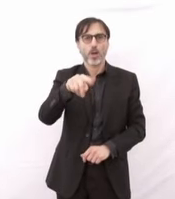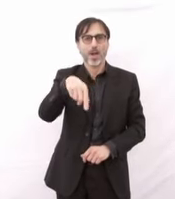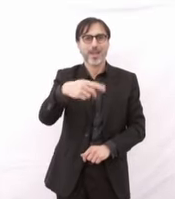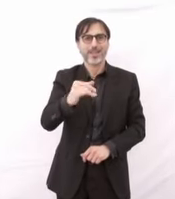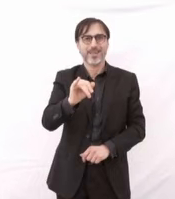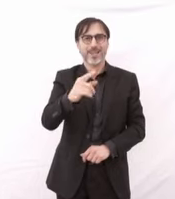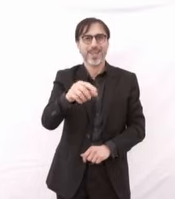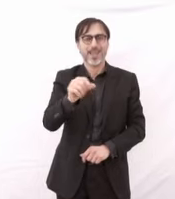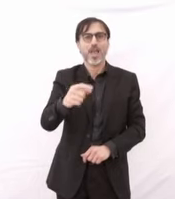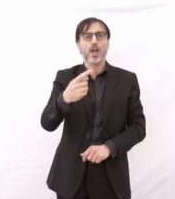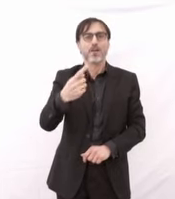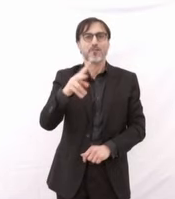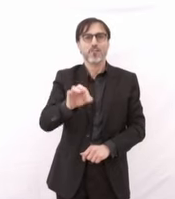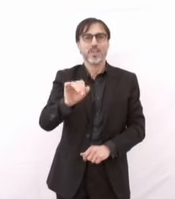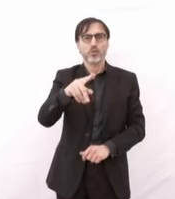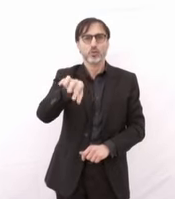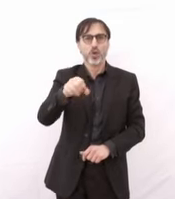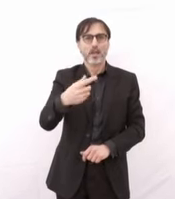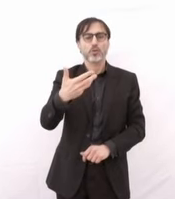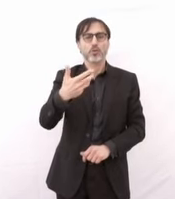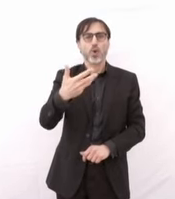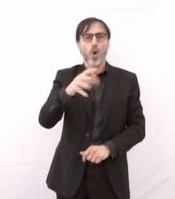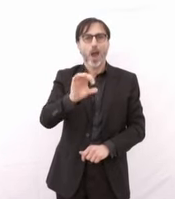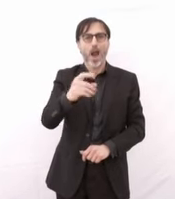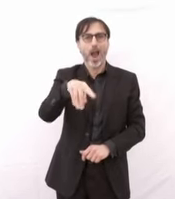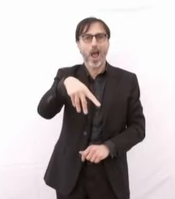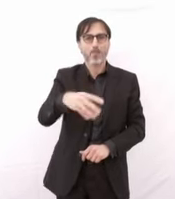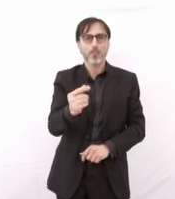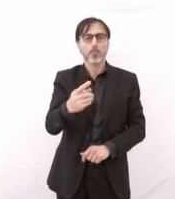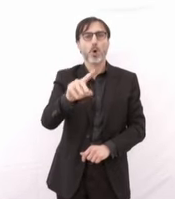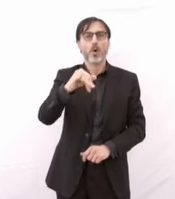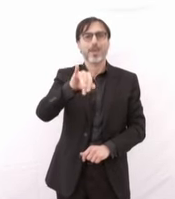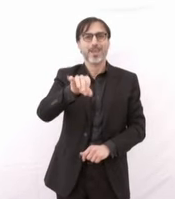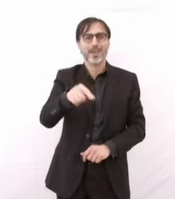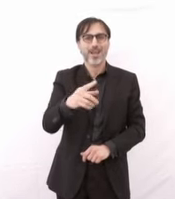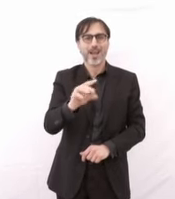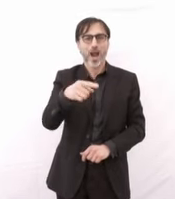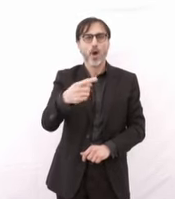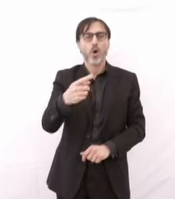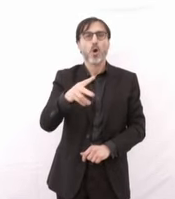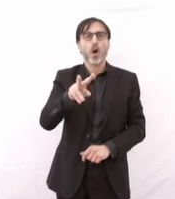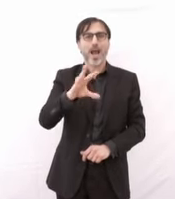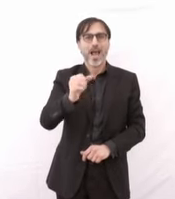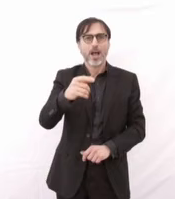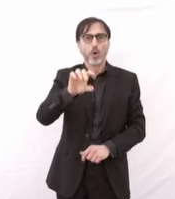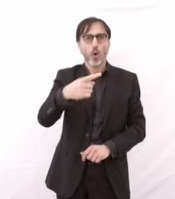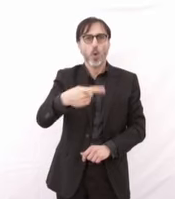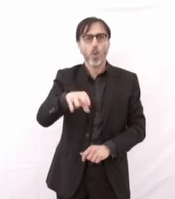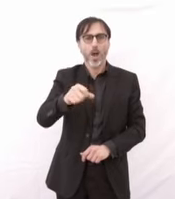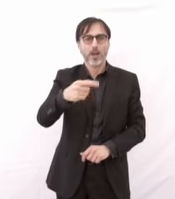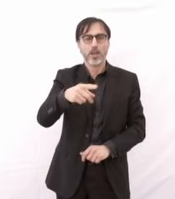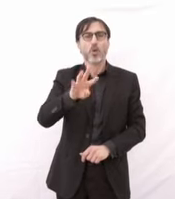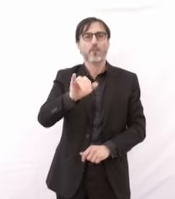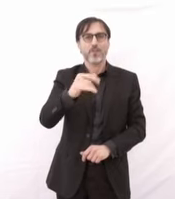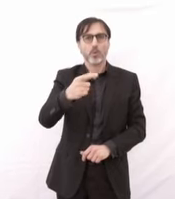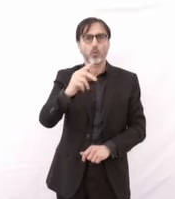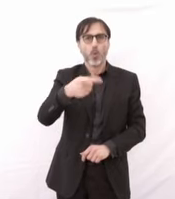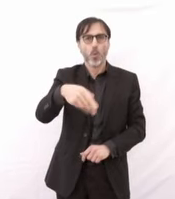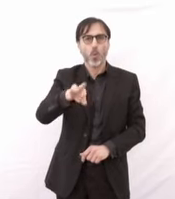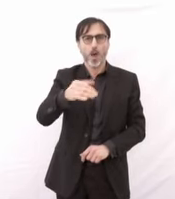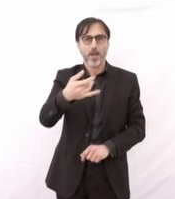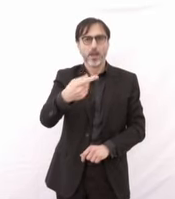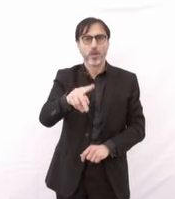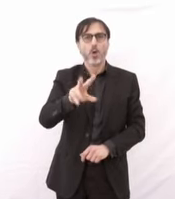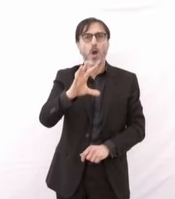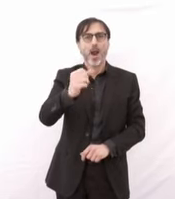Campo Ingrao, Carlo Guarino, Vito Guarino, Francesco Gulino,